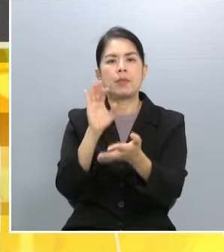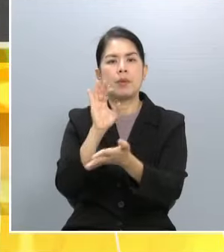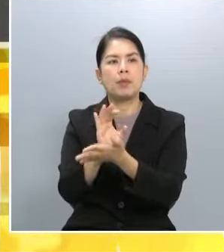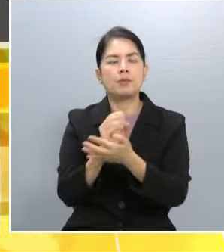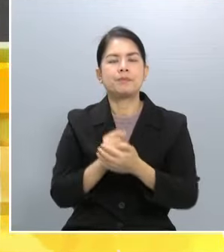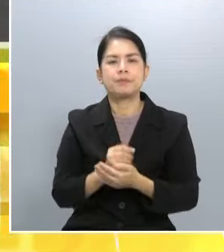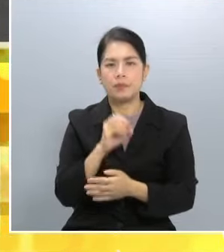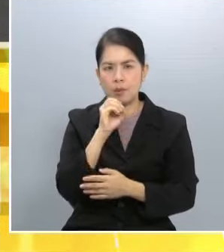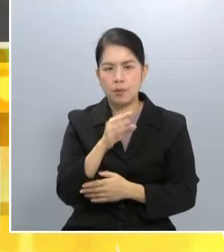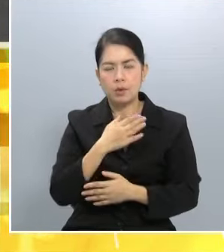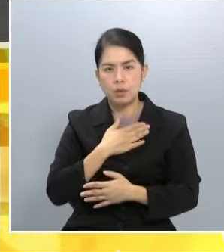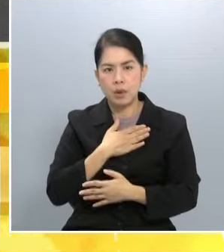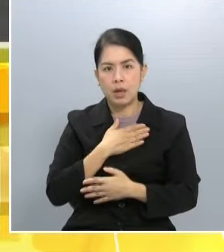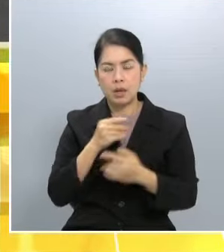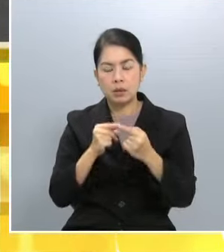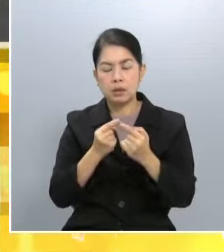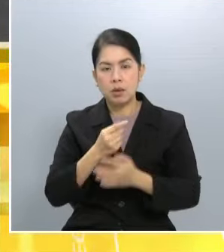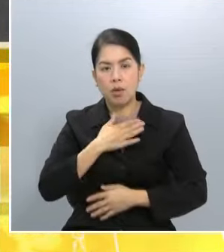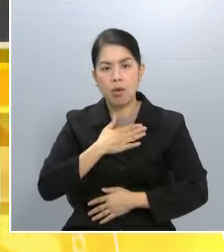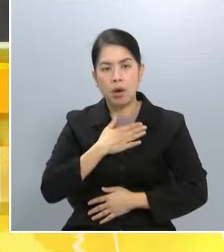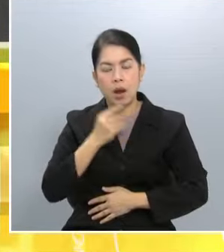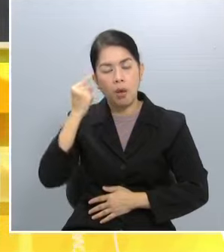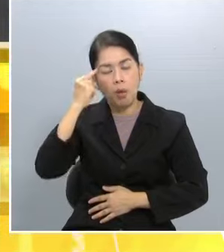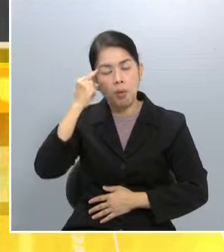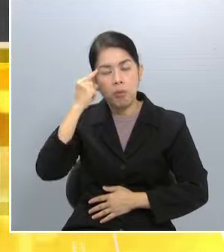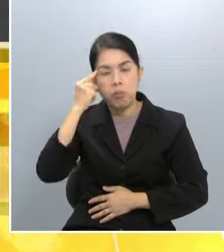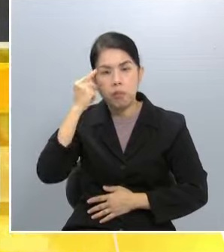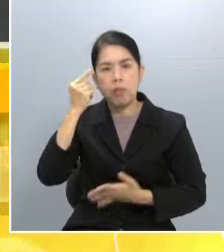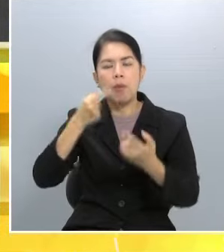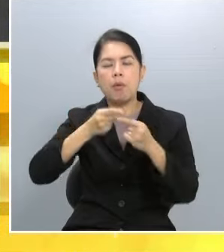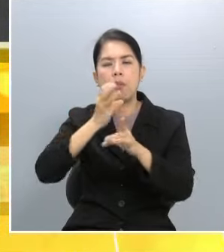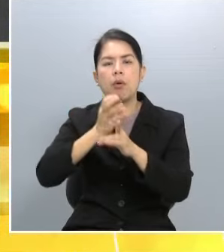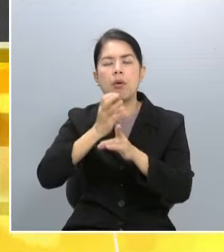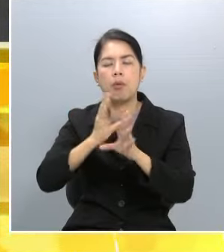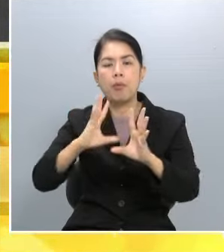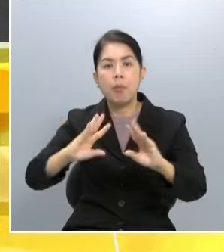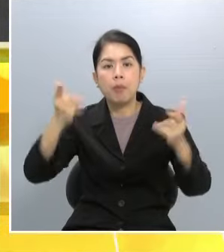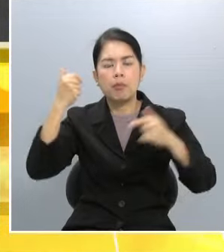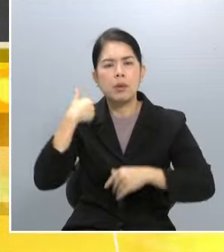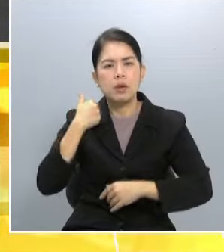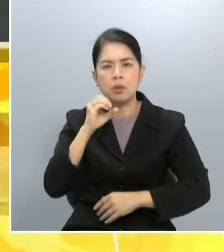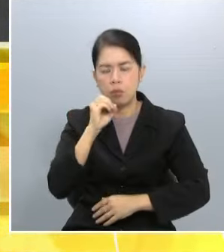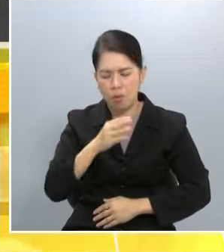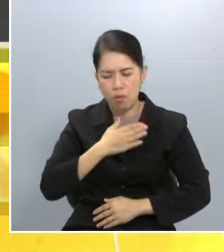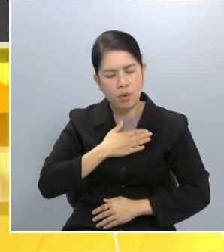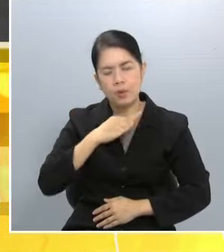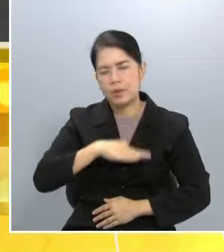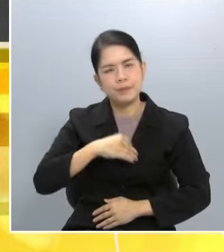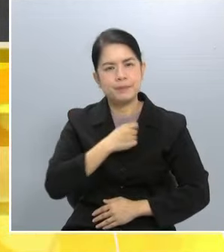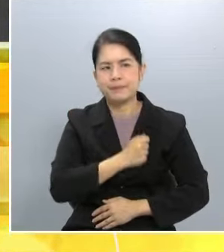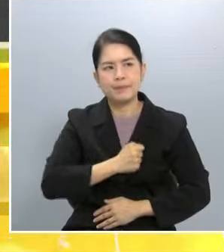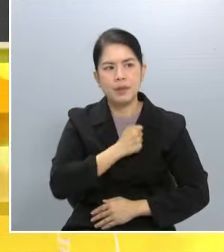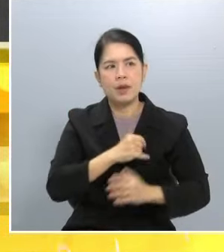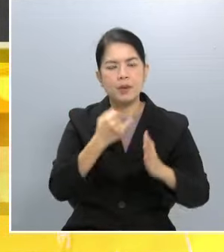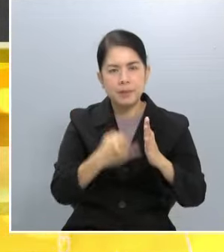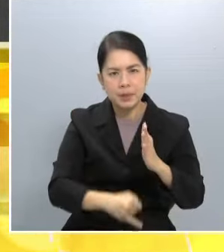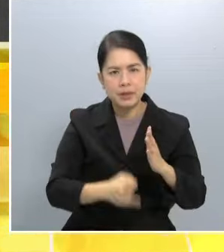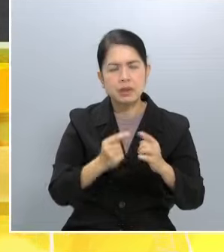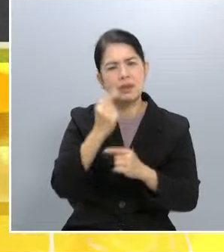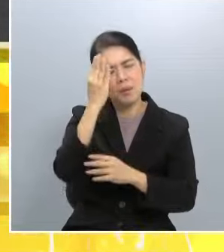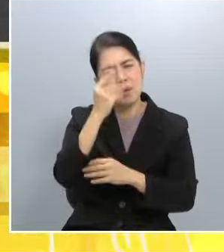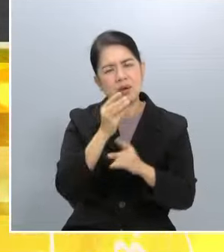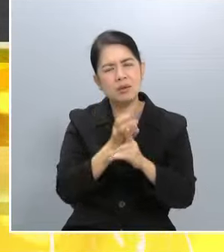ากสั่งเมาแล้วรู้เรื่องสำนึกผิดเสียใจกับเหตุการณ์ที่เกิดขึ้นแล้วก็ยอมรับผิดส่วนที่ดื่มสุราหนักถึงขนาดไม่รู้สึกอ